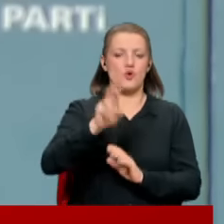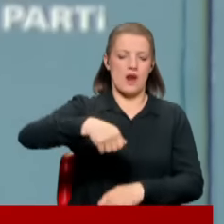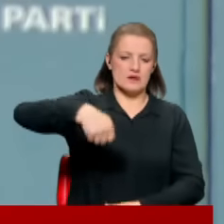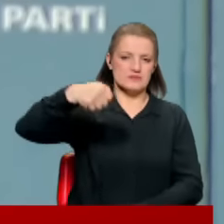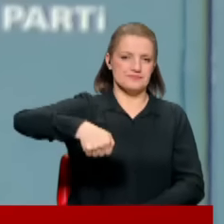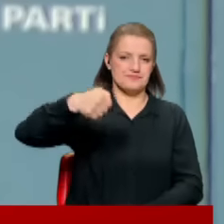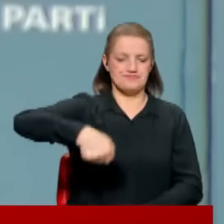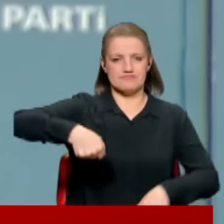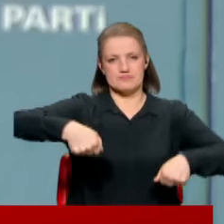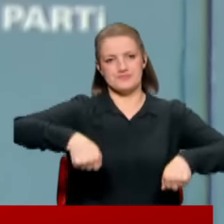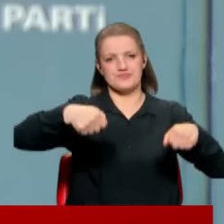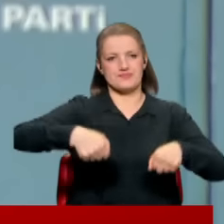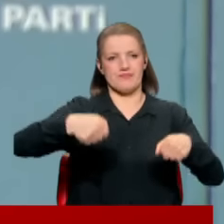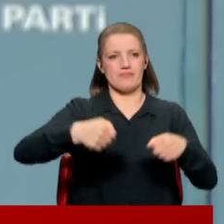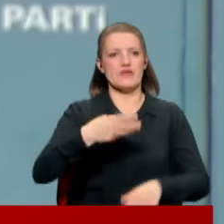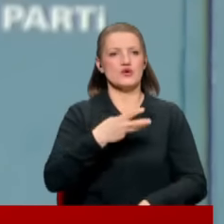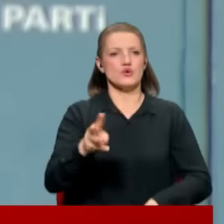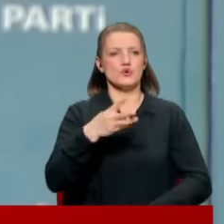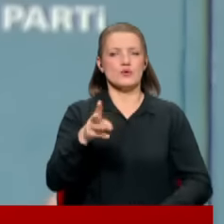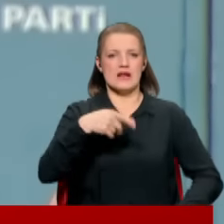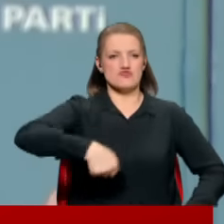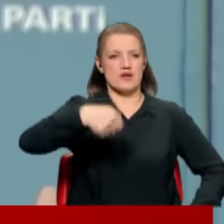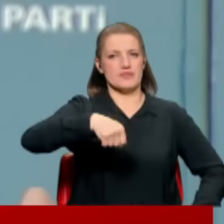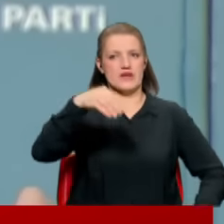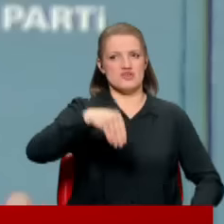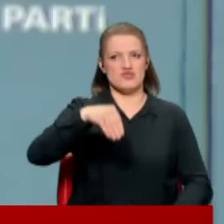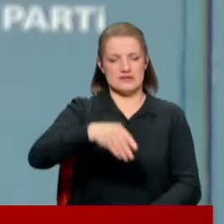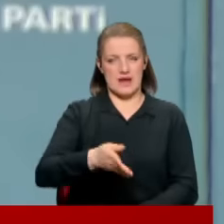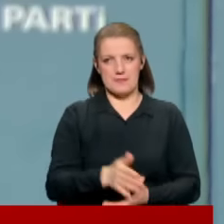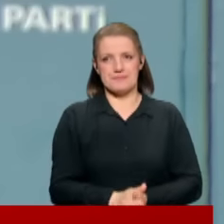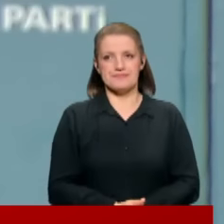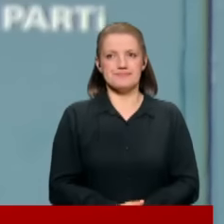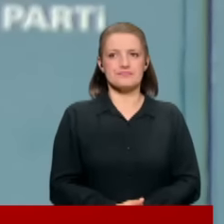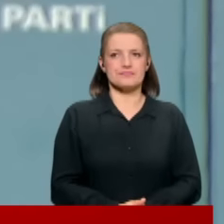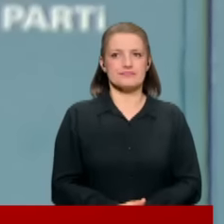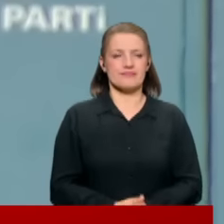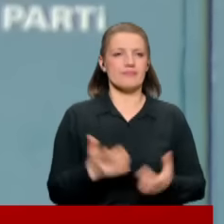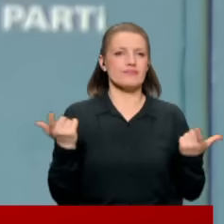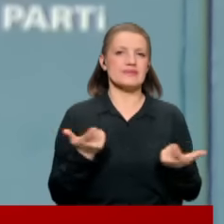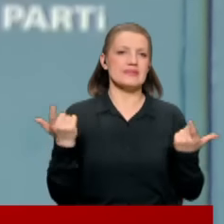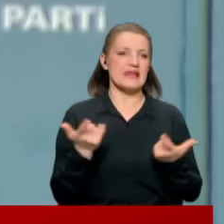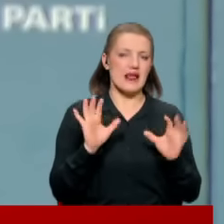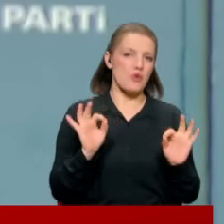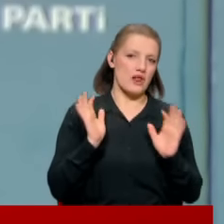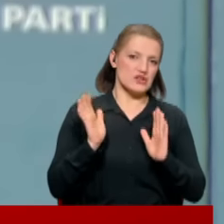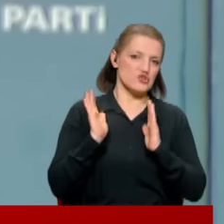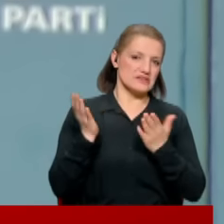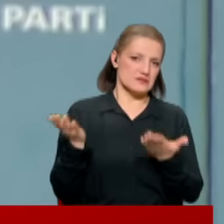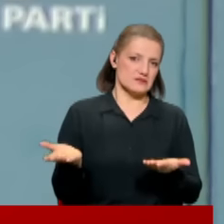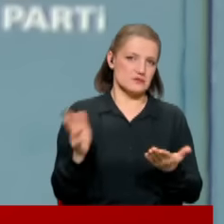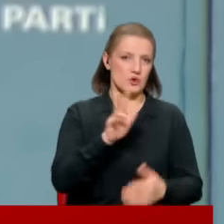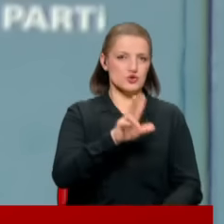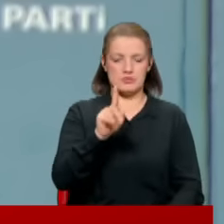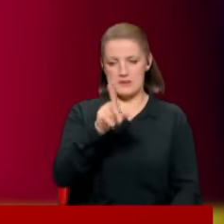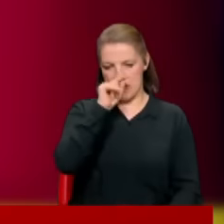çantalarda, bavullarda. Avrolar çantalarda, bavullarda. Nereye kadar böyle gideceksiniz?